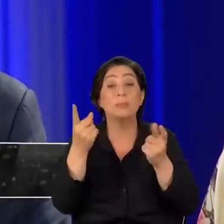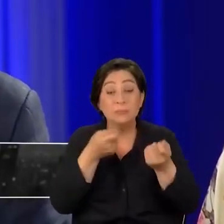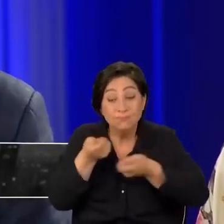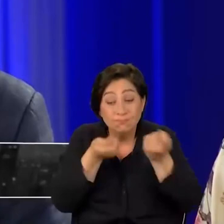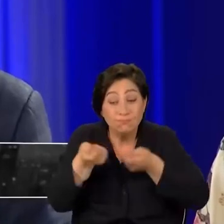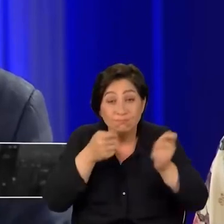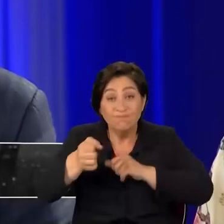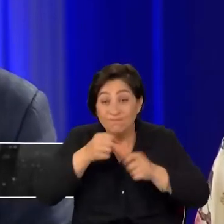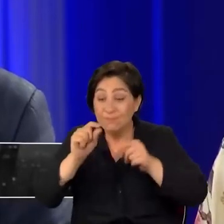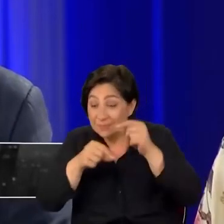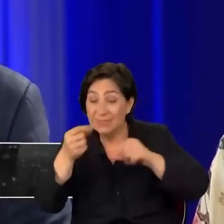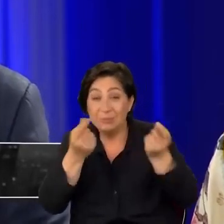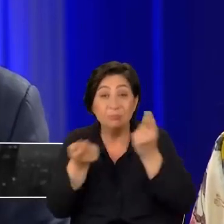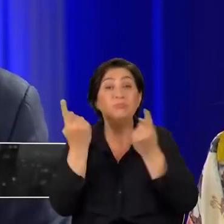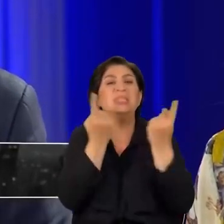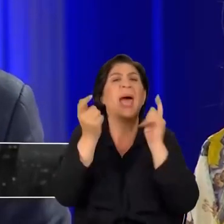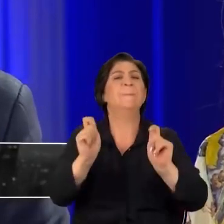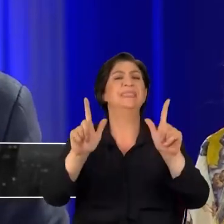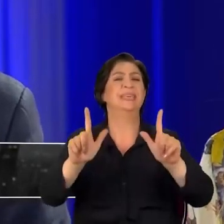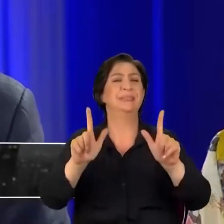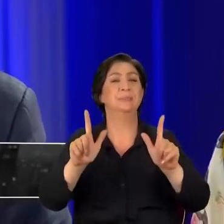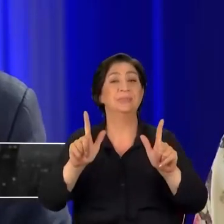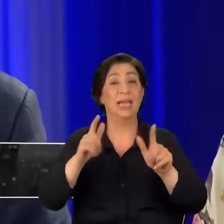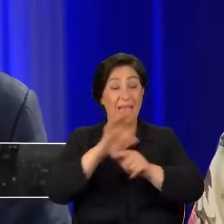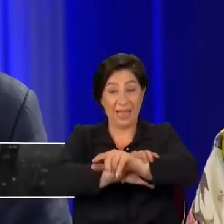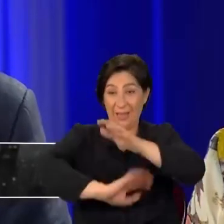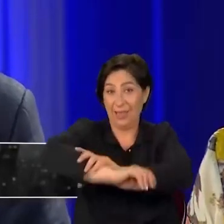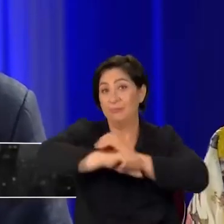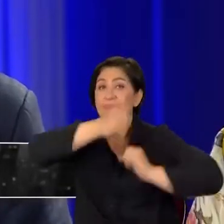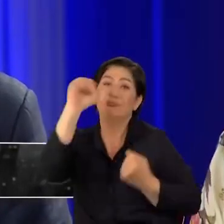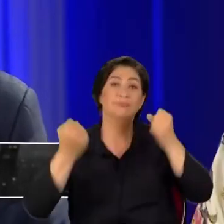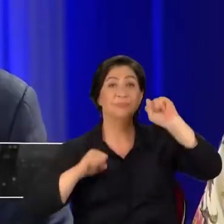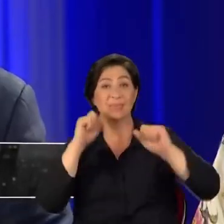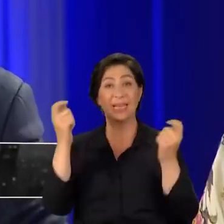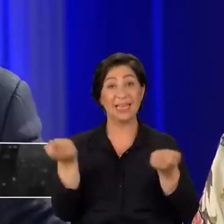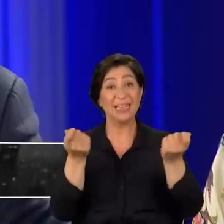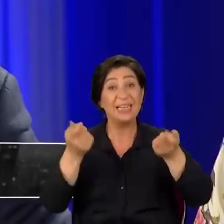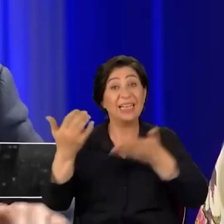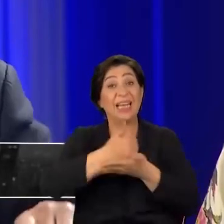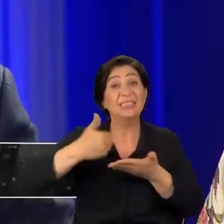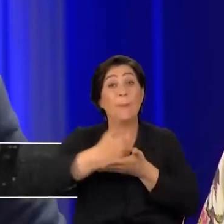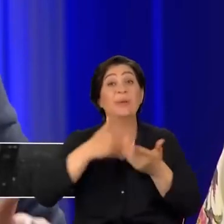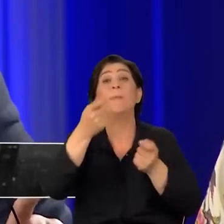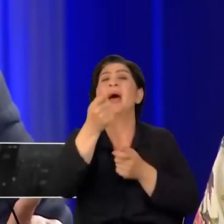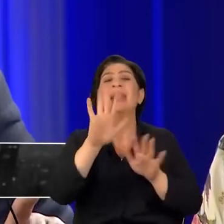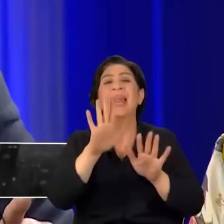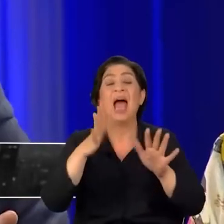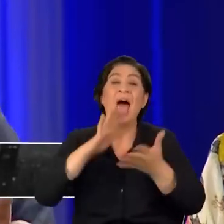lazım. Yani hayatını bizzat kendisinin kas hareketiyle kazanması lazım. Bakın bizim